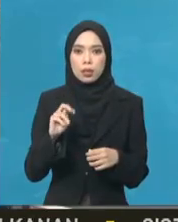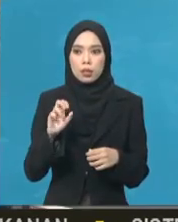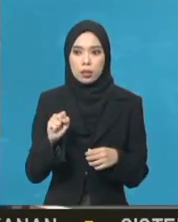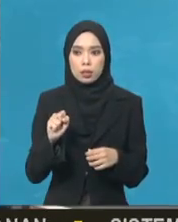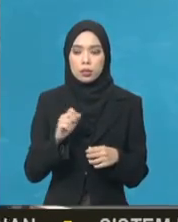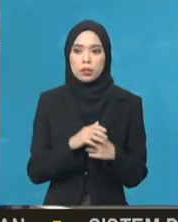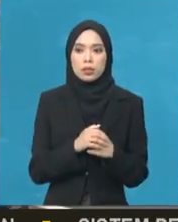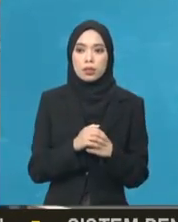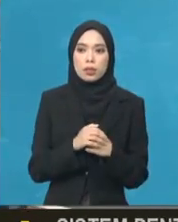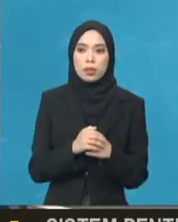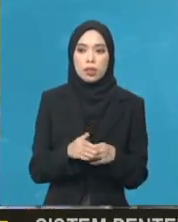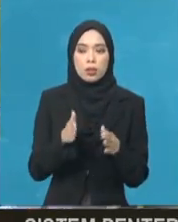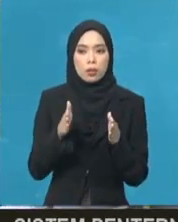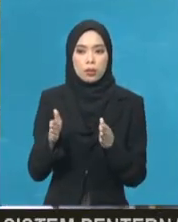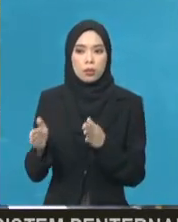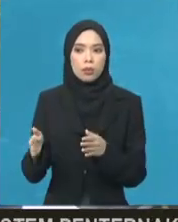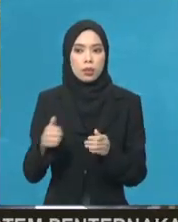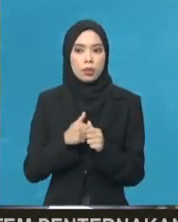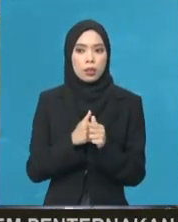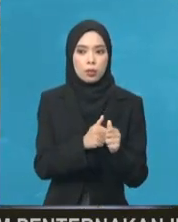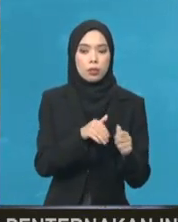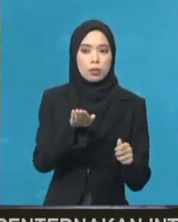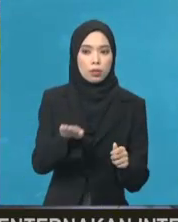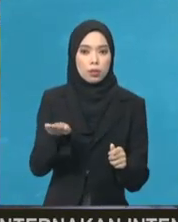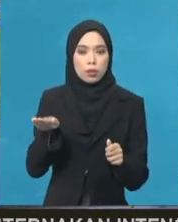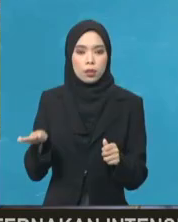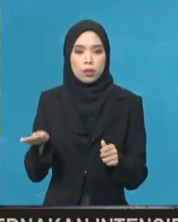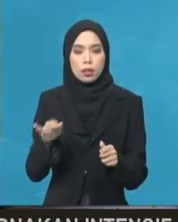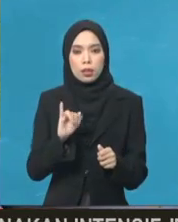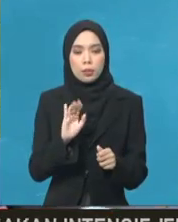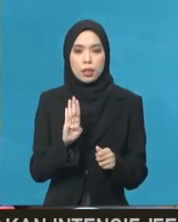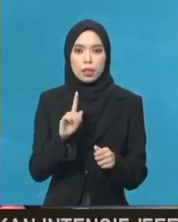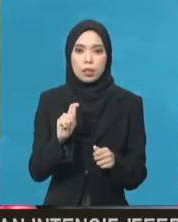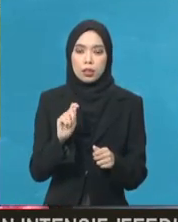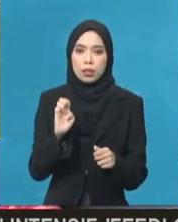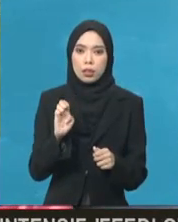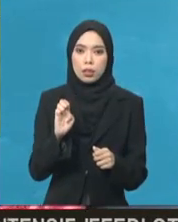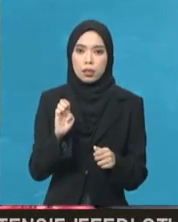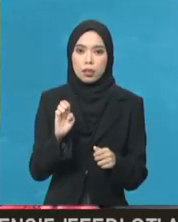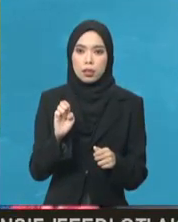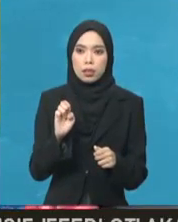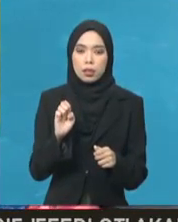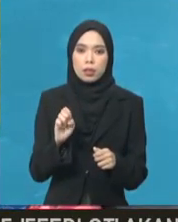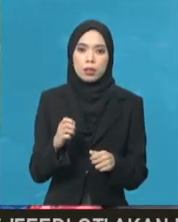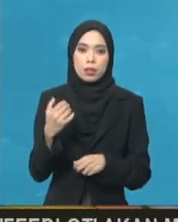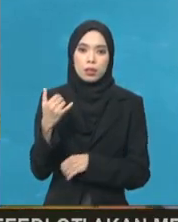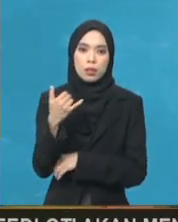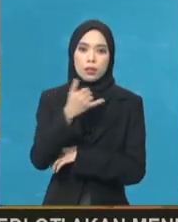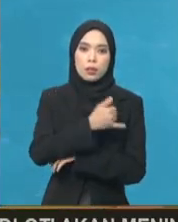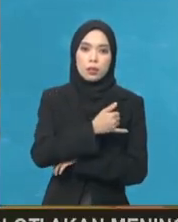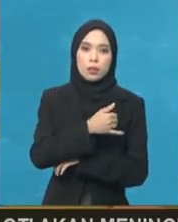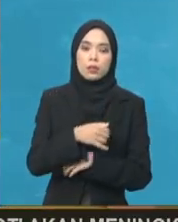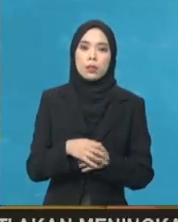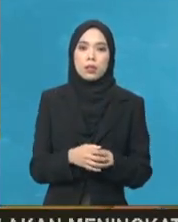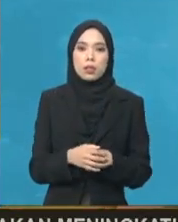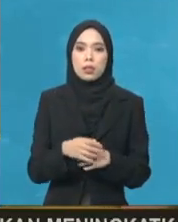Brunei para peserta terdiri daripada penuntut EBD Sultan Bolkiah Ria ABT ikan pas Jefri Bolkiah